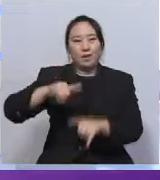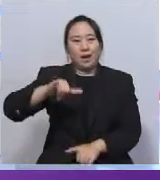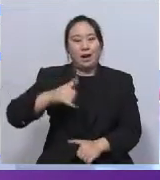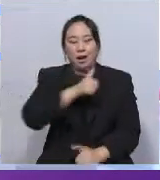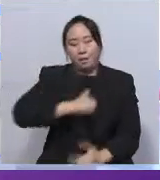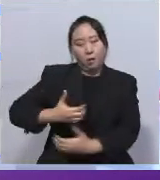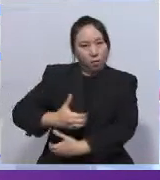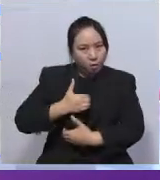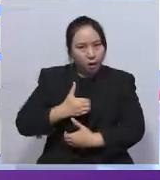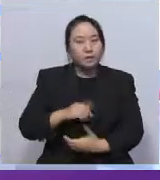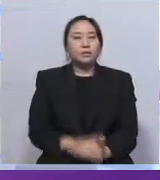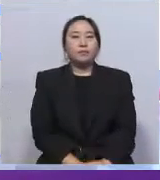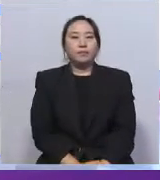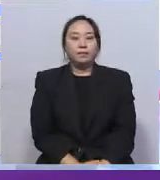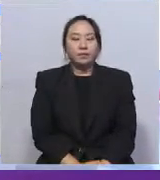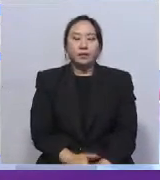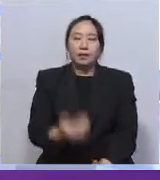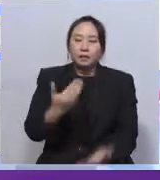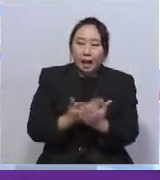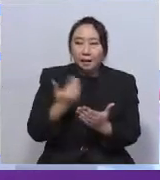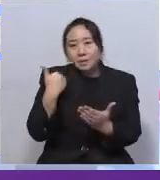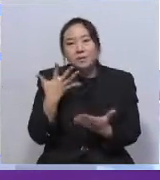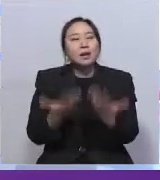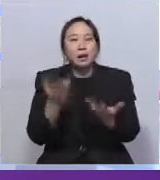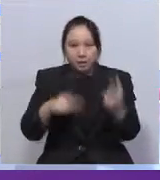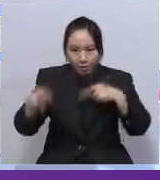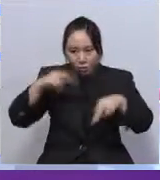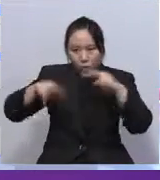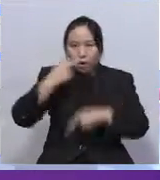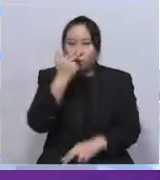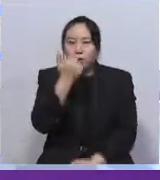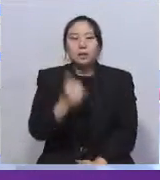อดไว้เลยปลอดภัยที่สุดเอาไว้ข้างหน้านะคะจะมีหรือไม่มีก็ต้องดูแลให้ดีก่อนนะคะ ถูกต้องค่ะ